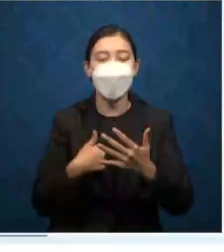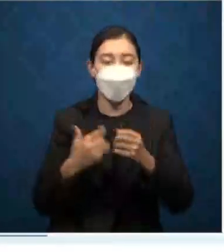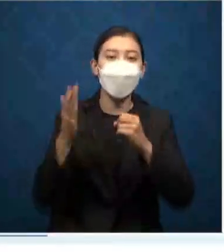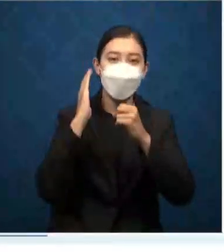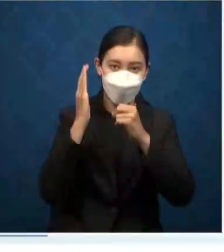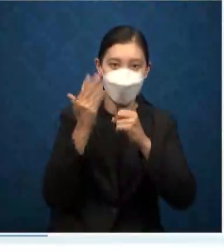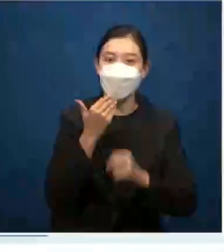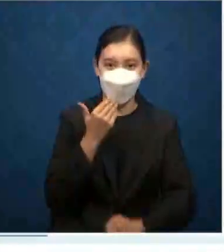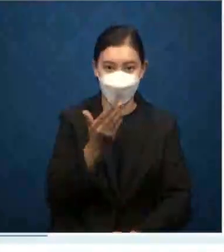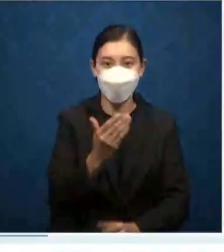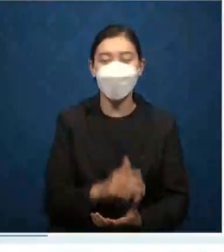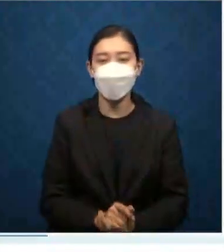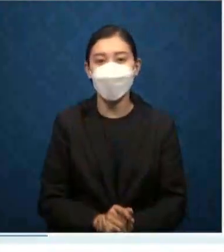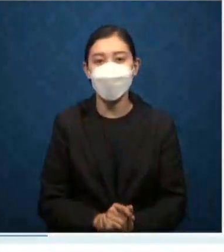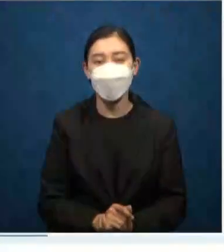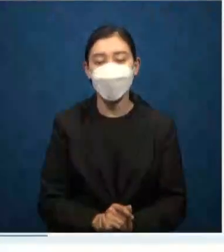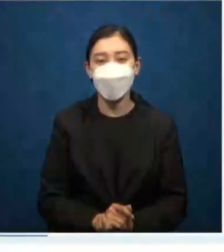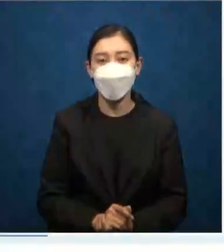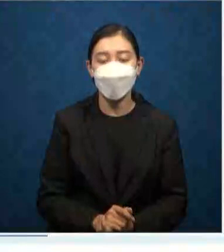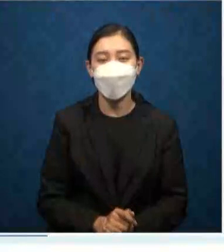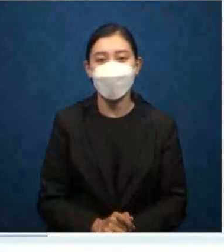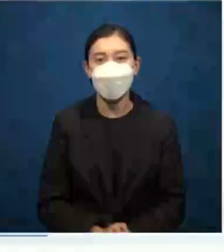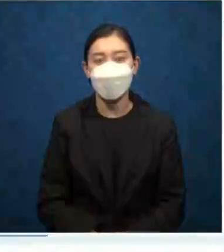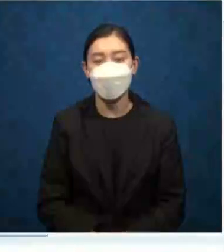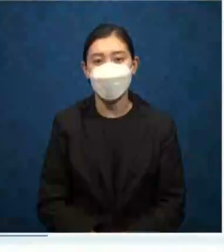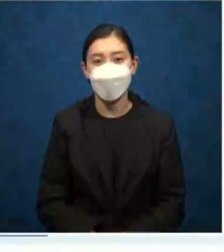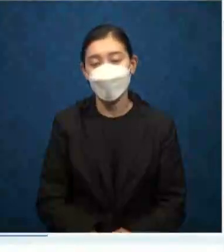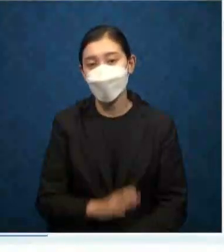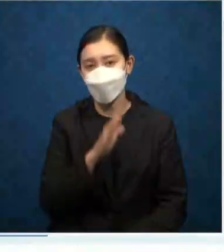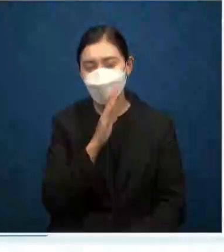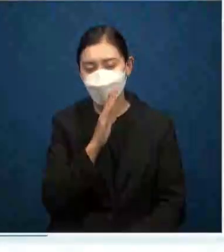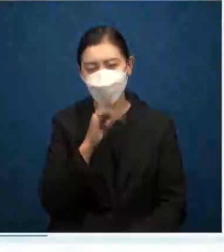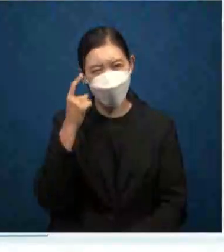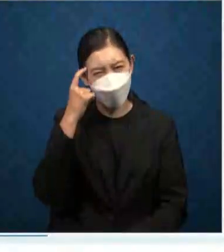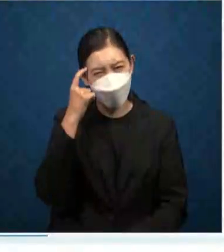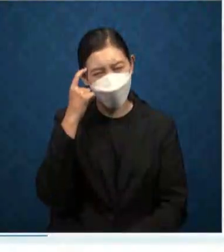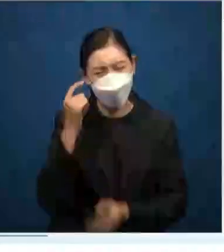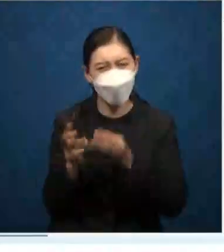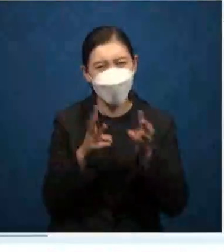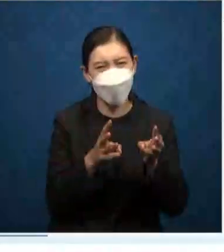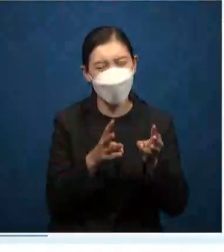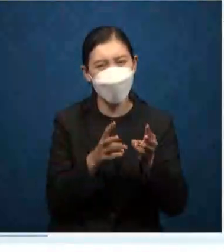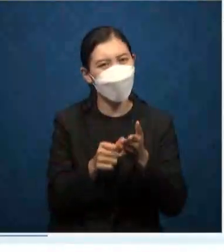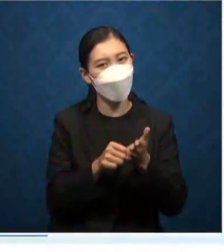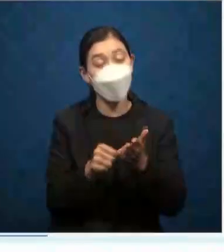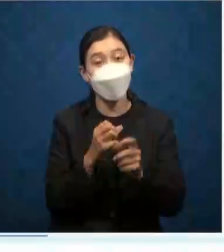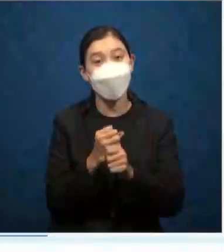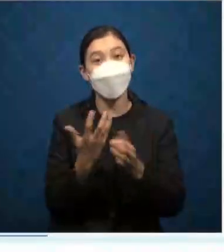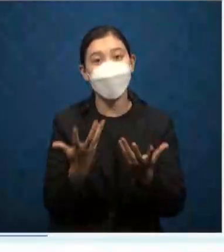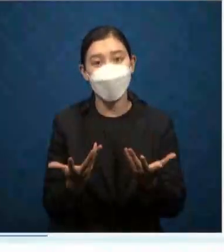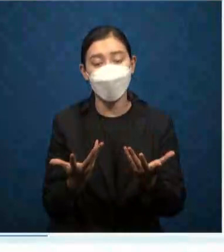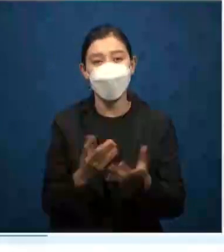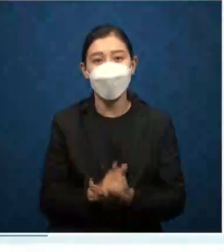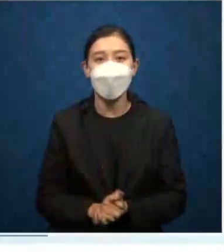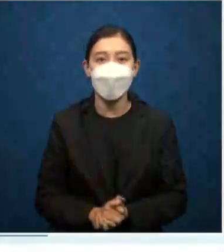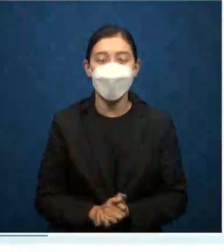น่นอนท่านประธานที่เคารพครับถ้าเราจะจัดการกับเรื่องเหล่านี้ที่ผมกราบเรียนขณะนี้ท่านประธานจะเห็น